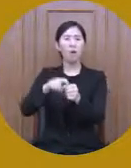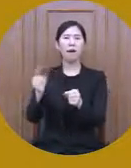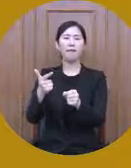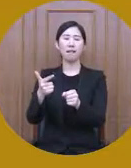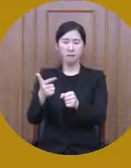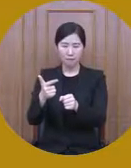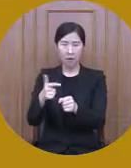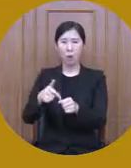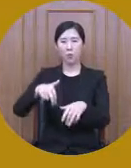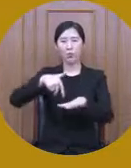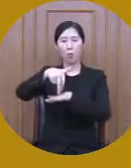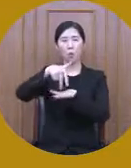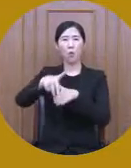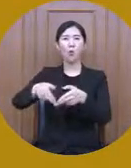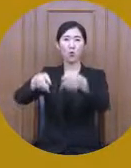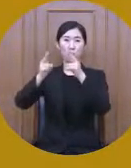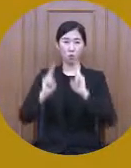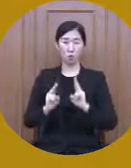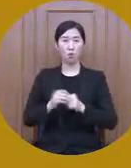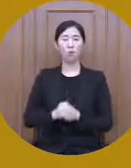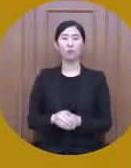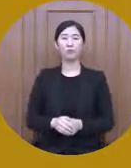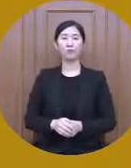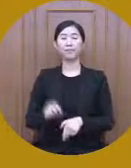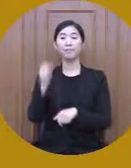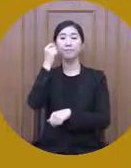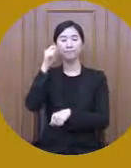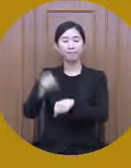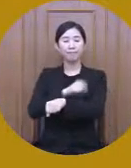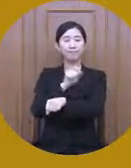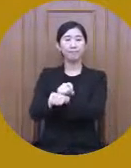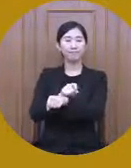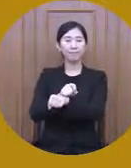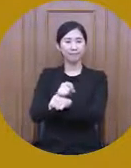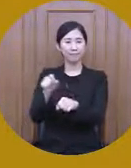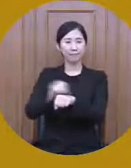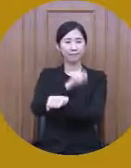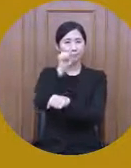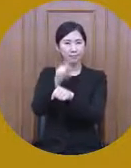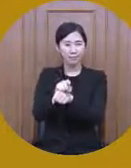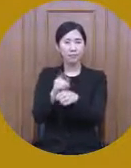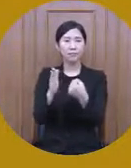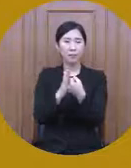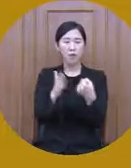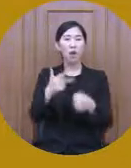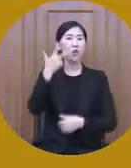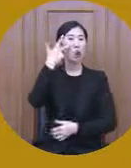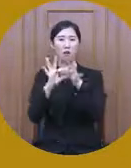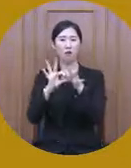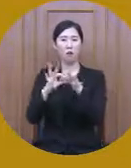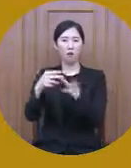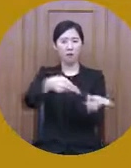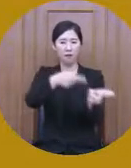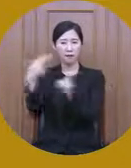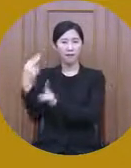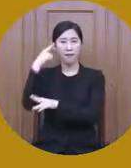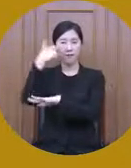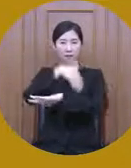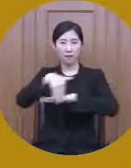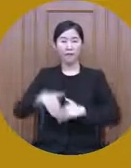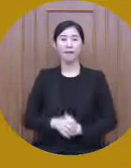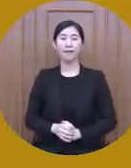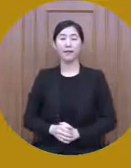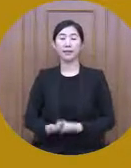조성되며 문화예술을 접목한 특색 있는 다리로 여주의 구도심과 신도심을 연결할 것입니다. 보시는